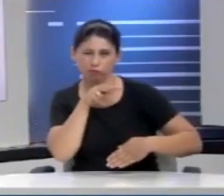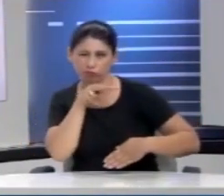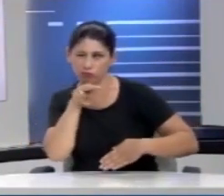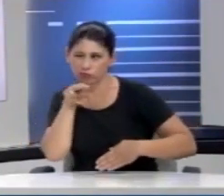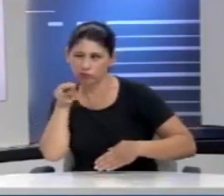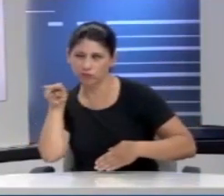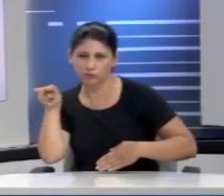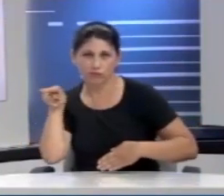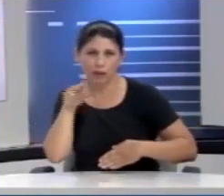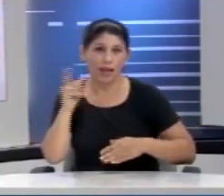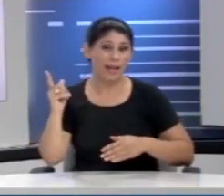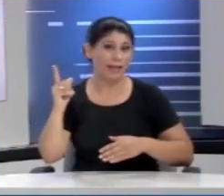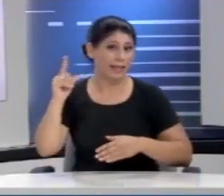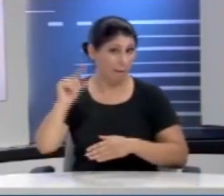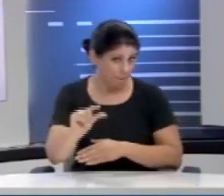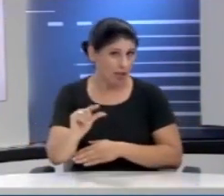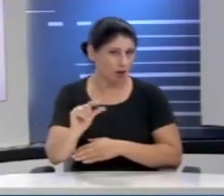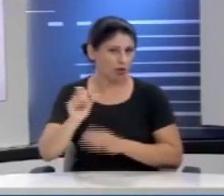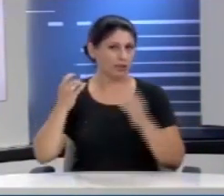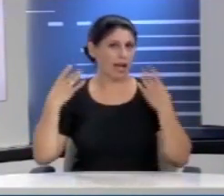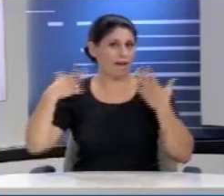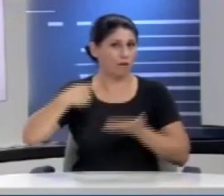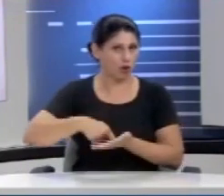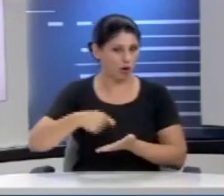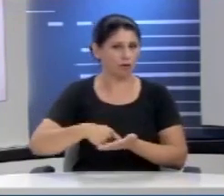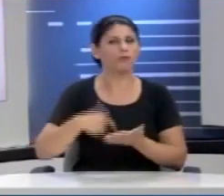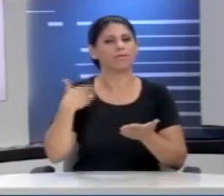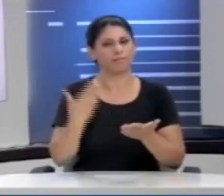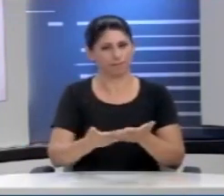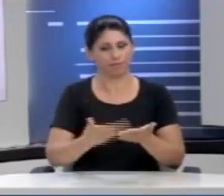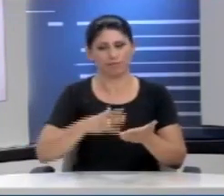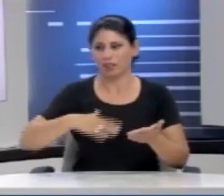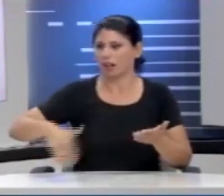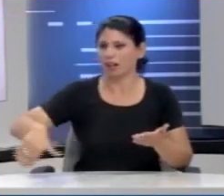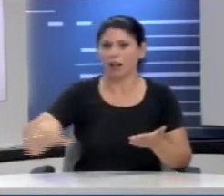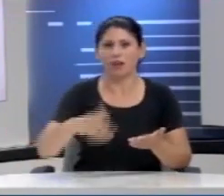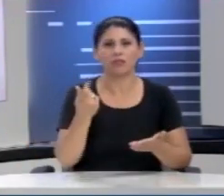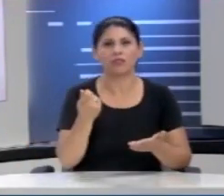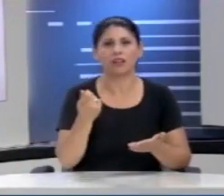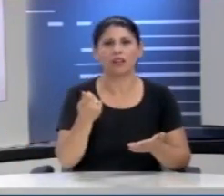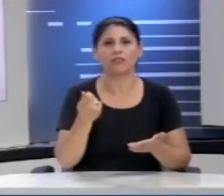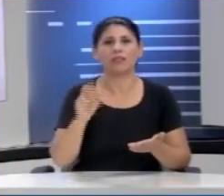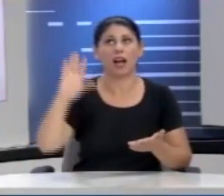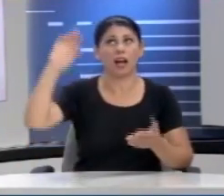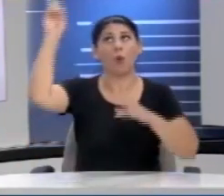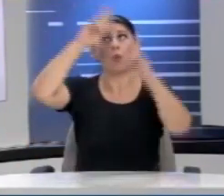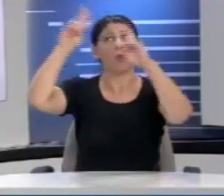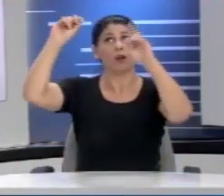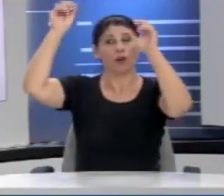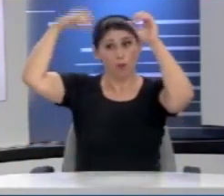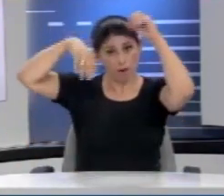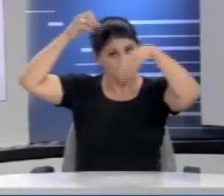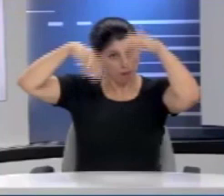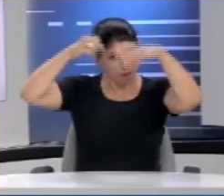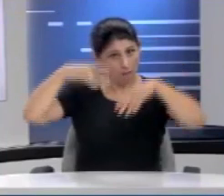βολιδοσκοπήσεις για μείωση του αφορολόγητου αποδεικνύουν πως για το λαό τα λεφτά δεν πέφτουν από τον ουρανό. Η